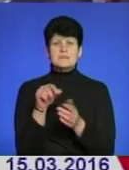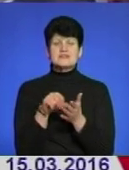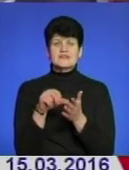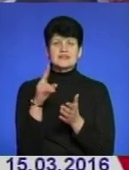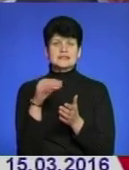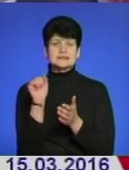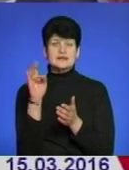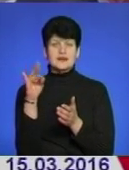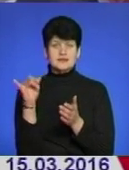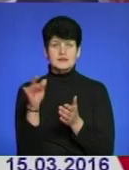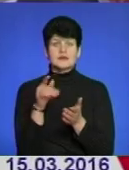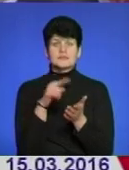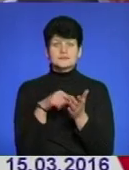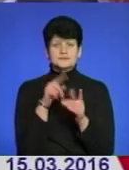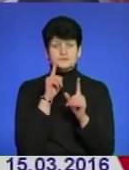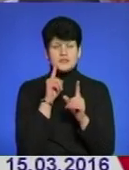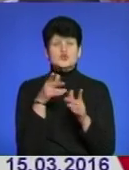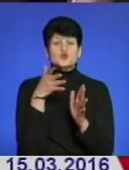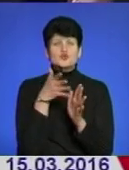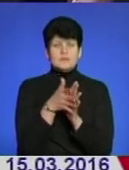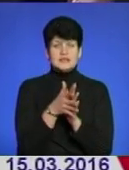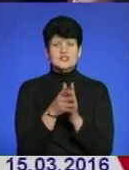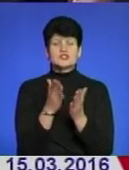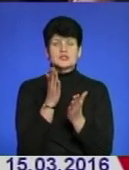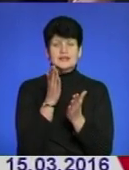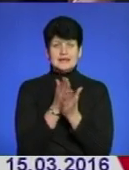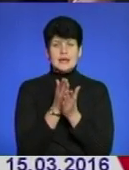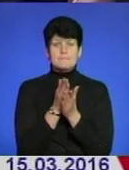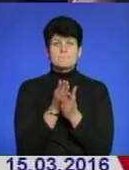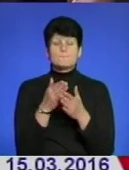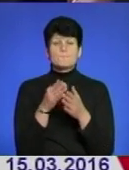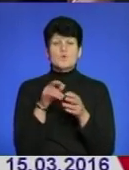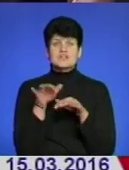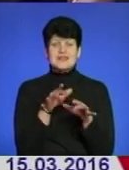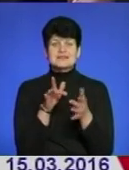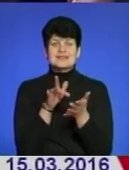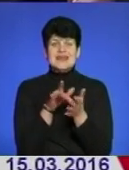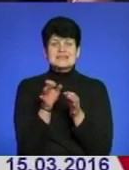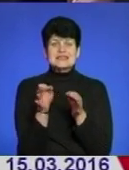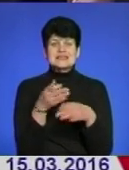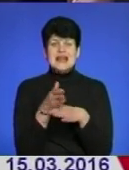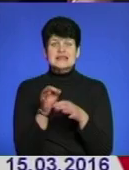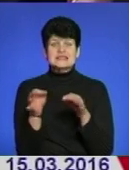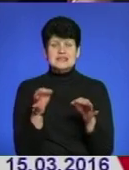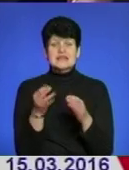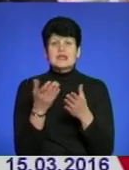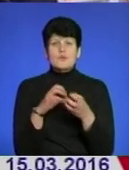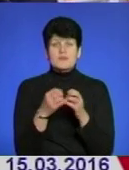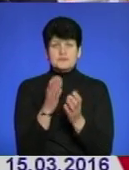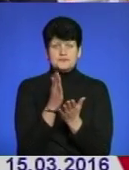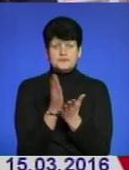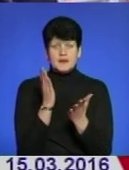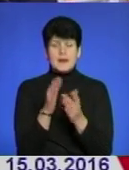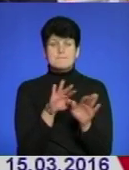Данської асоціації муніципалітетів – зрозуміти, чи відбуваються процеси децентралізації і які проблеми їх супроводжують. А вже